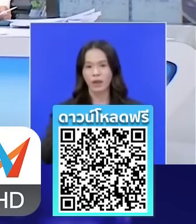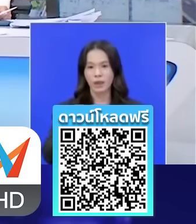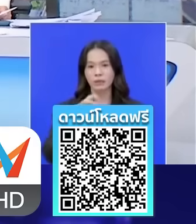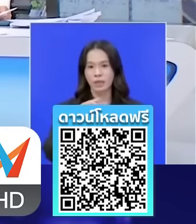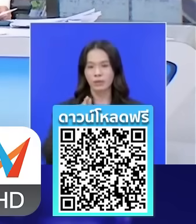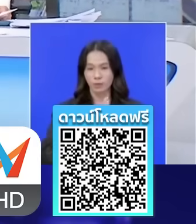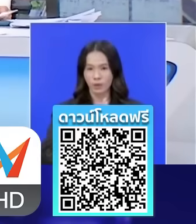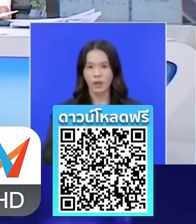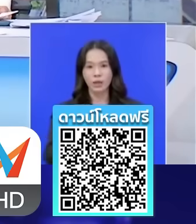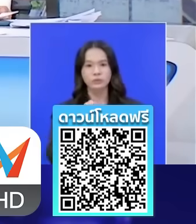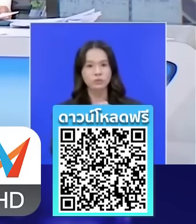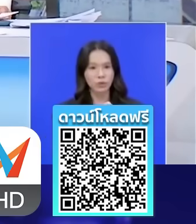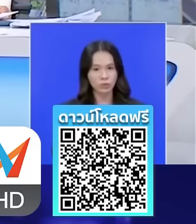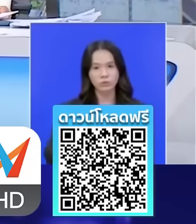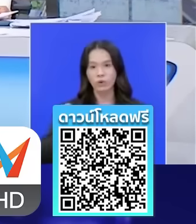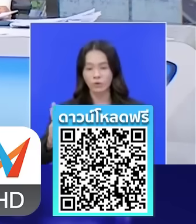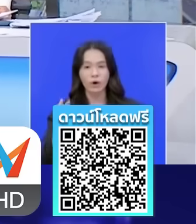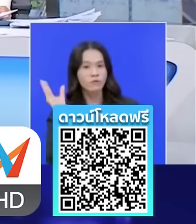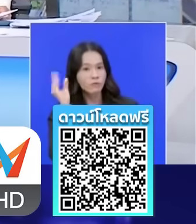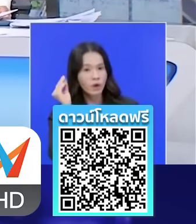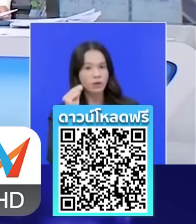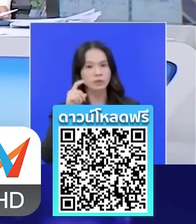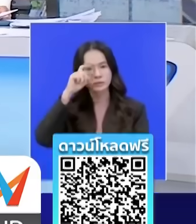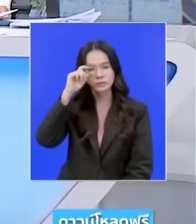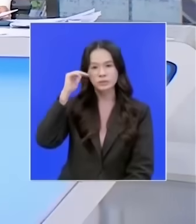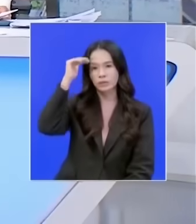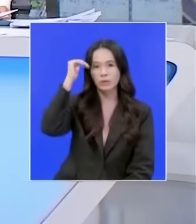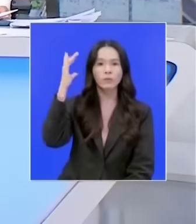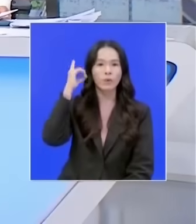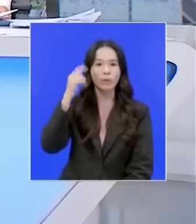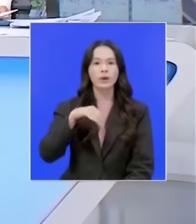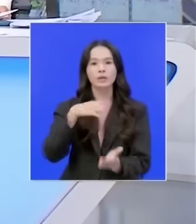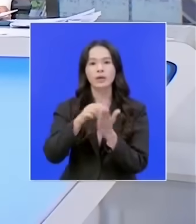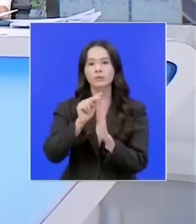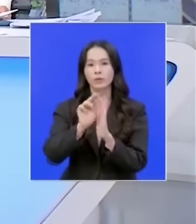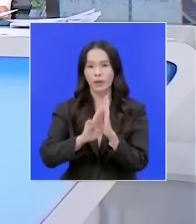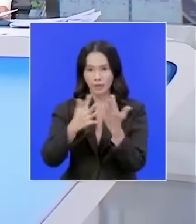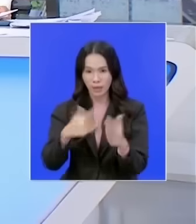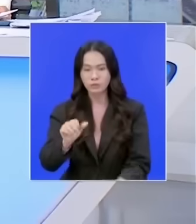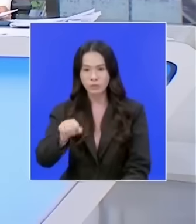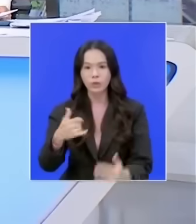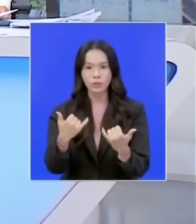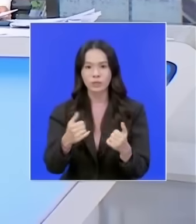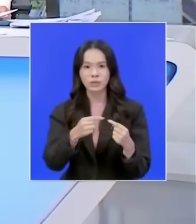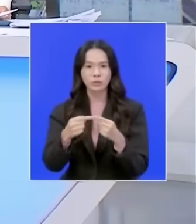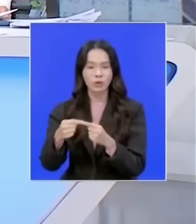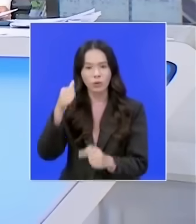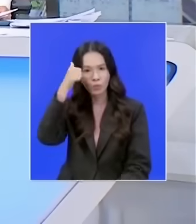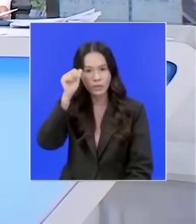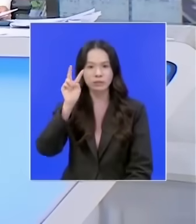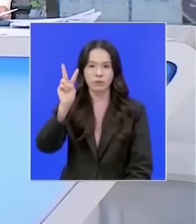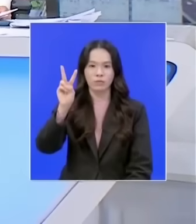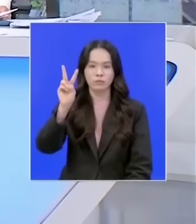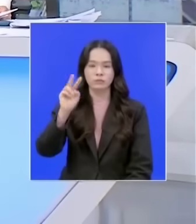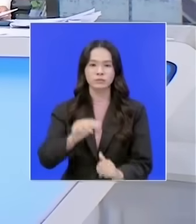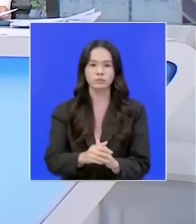ายให้ส.ส.แล้วก็ส.ว.ฟังนะฮะคุณเศรษฐาทวีสินเมื่อวานก็แถลงนโยบายไปแล้ว ใช่ค่ะ วันนี้ต่อเนื่องเป็นวันที่2